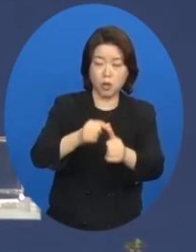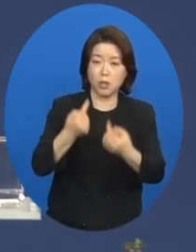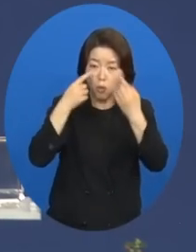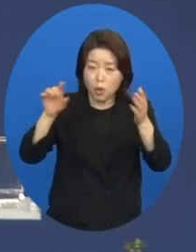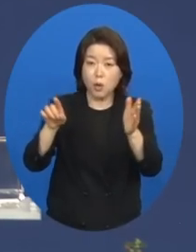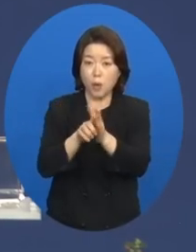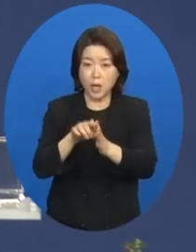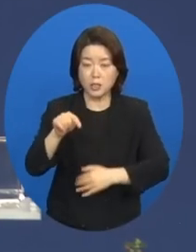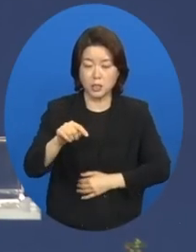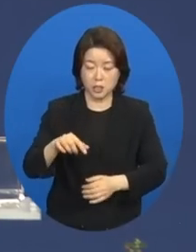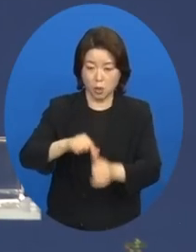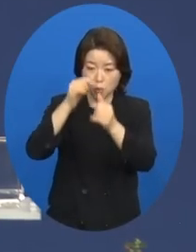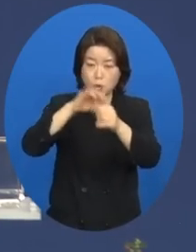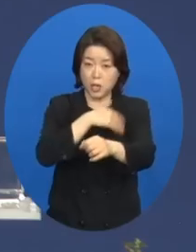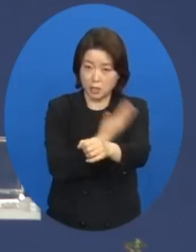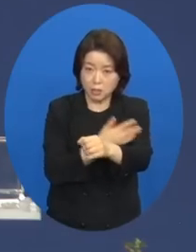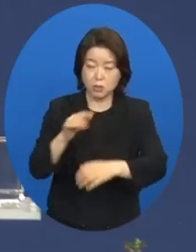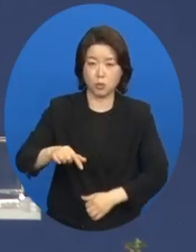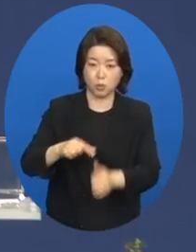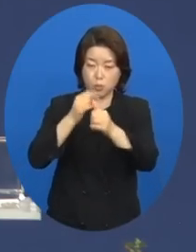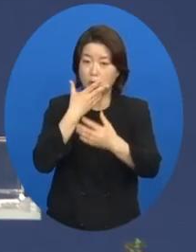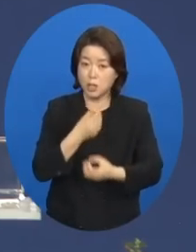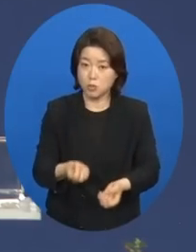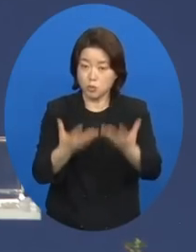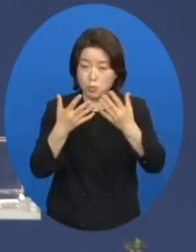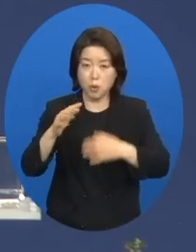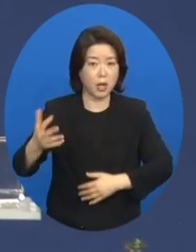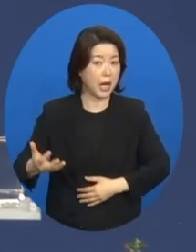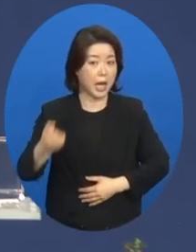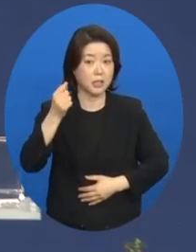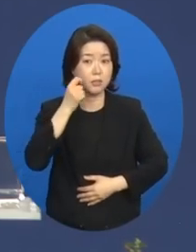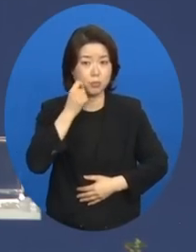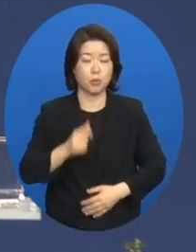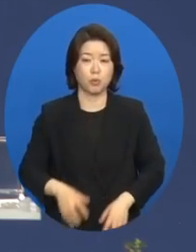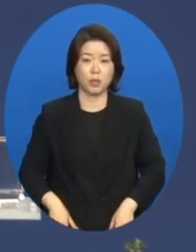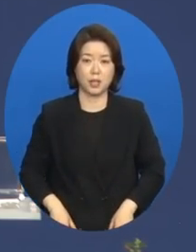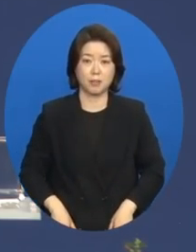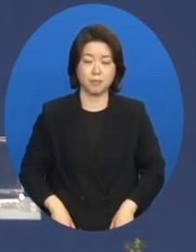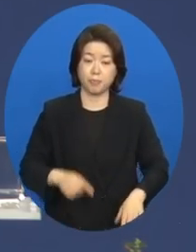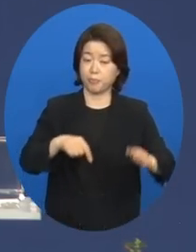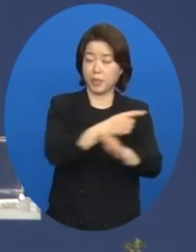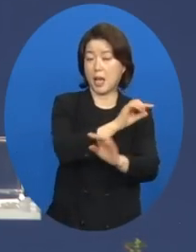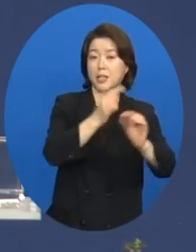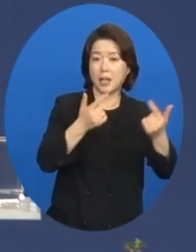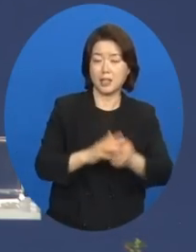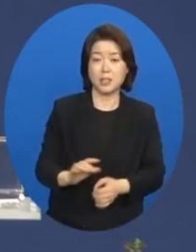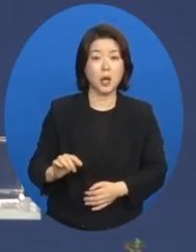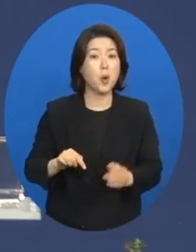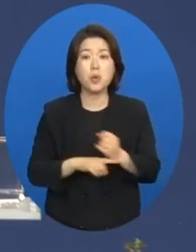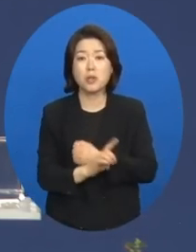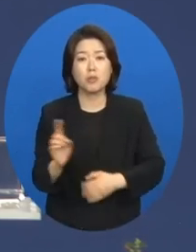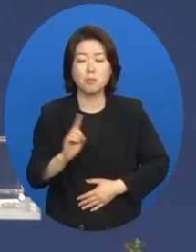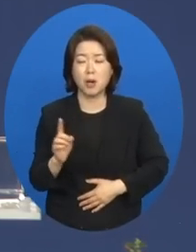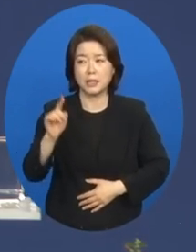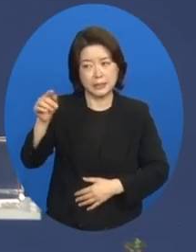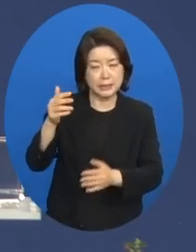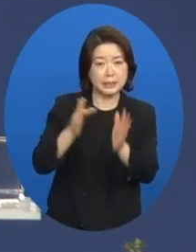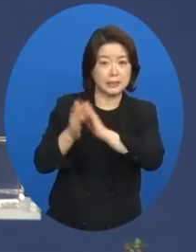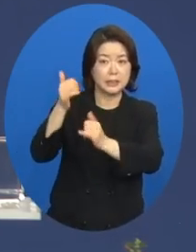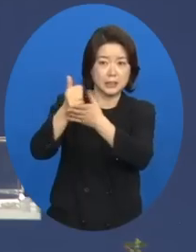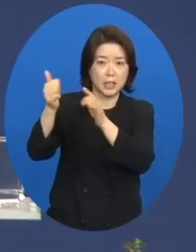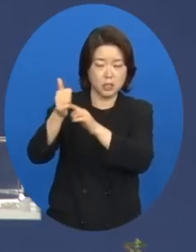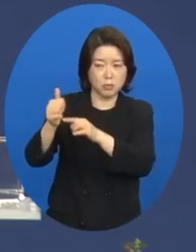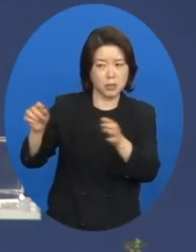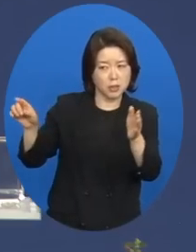확신도 구원의 능력도 구원의 축복도 누릴 수가 없는 거예요 다른 게 아니라 바로 원인은 바로 그 예수님을